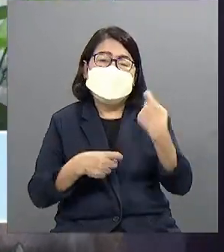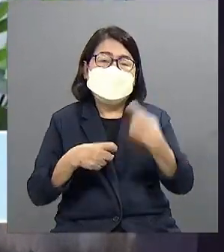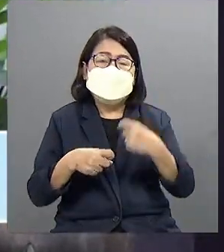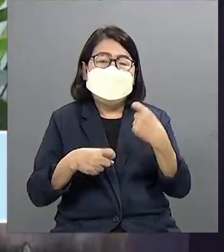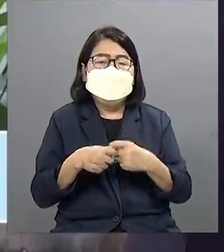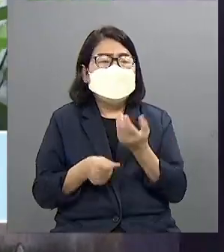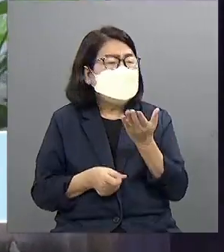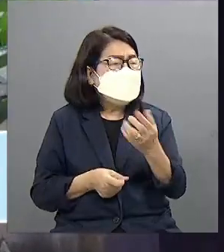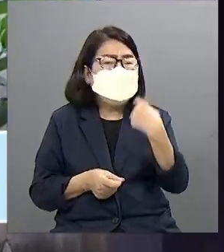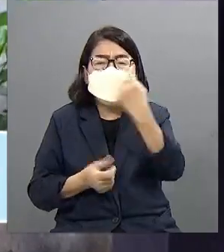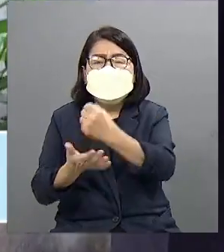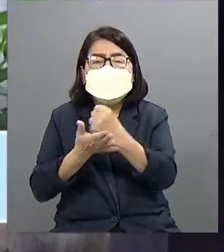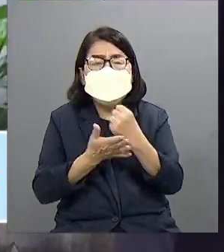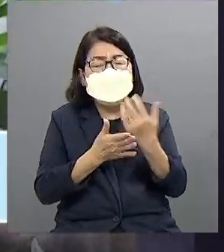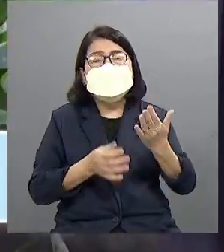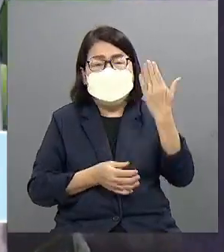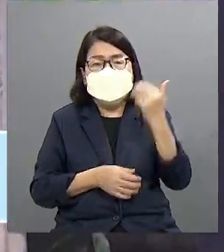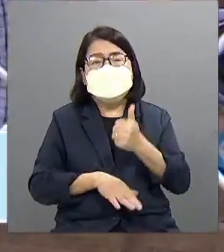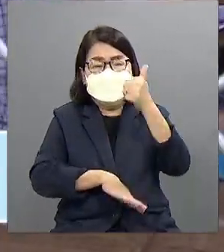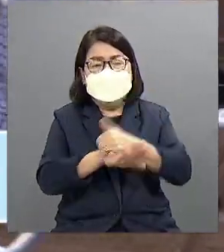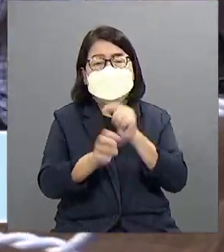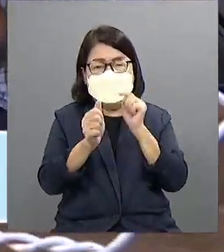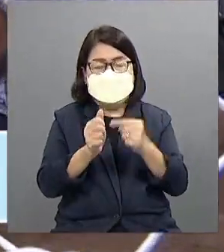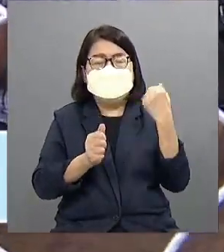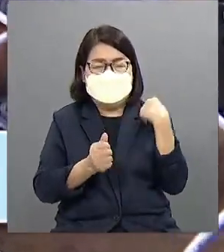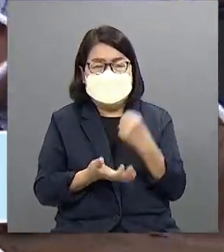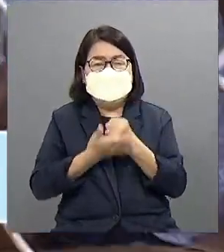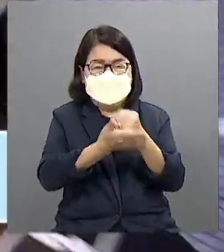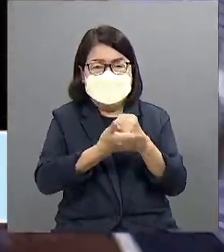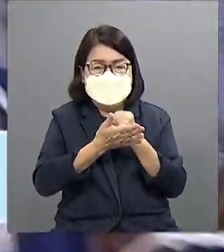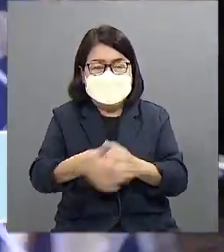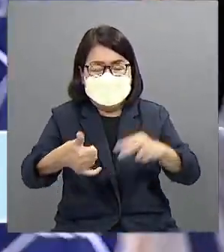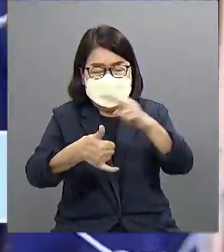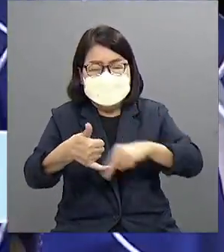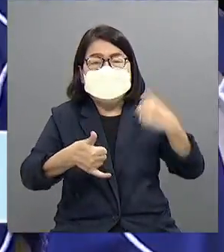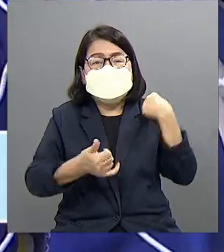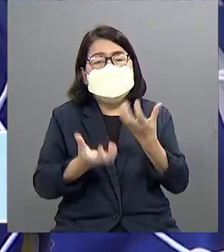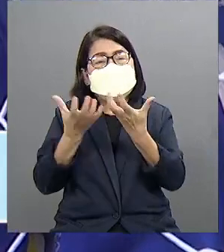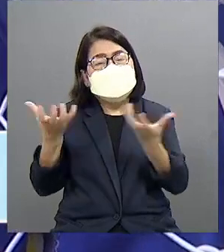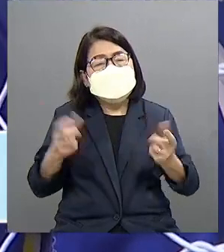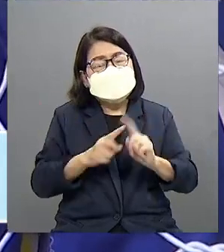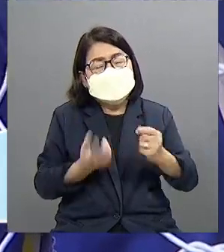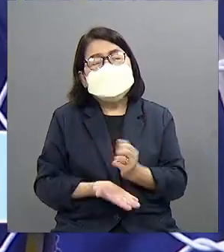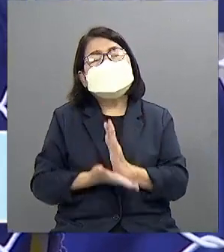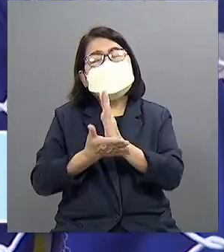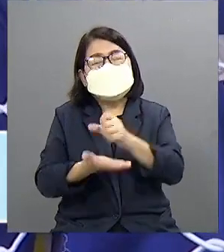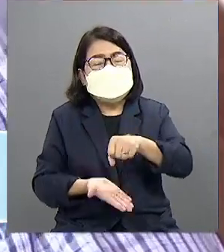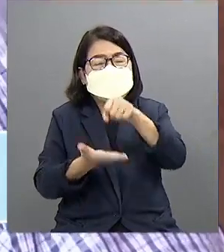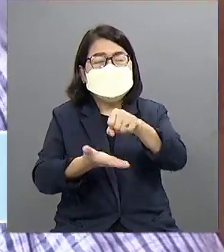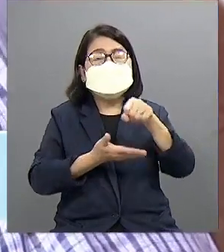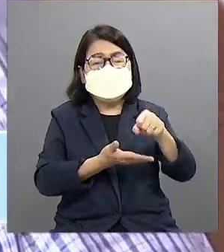ก็พยายามช่วยเหลือมาให้ได้รับสิทธิ์ในการรักษาแล้วก็นำข้าวของไปมอบให้เบื้องต้นกันก่อนค่ะ